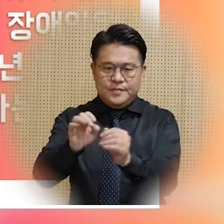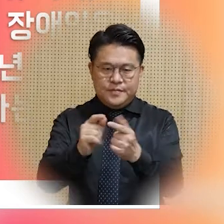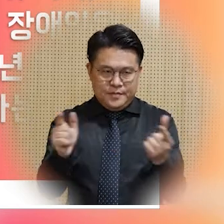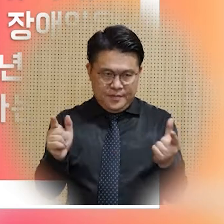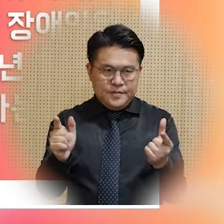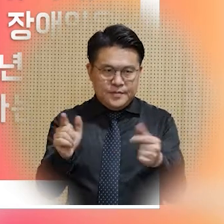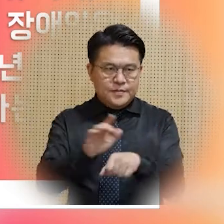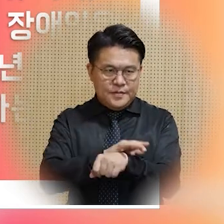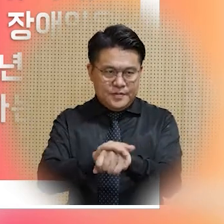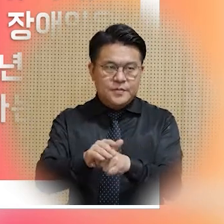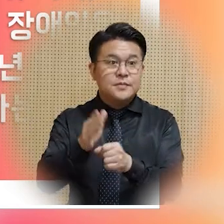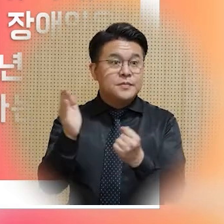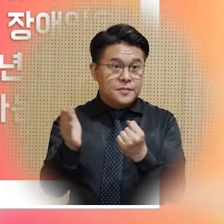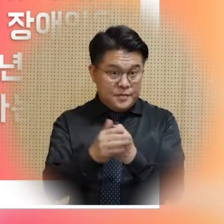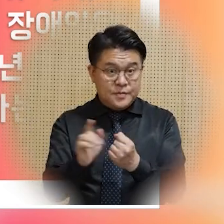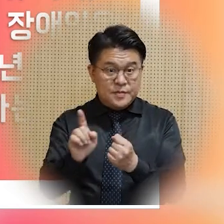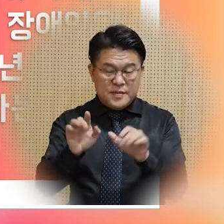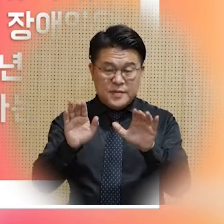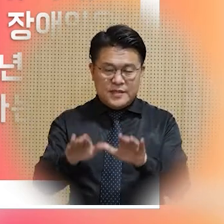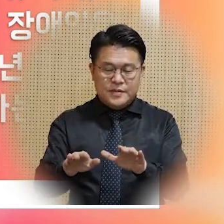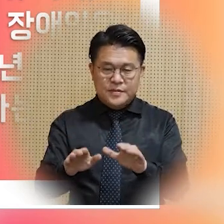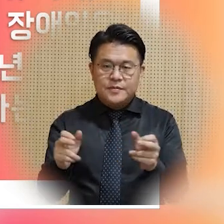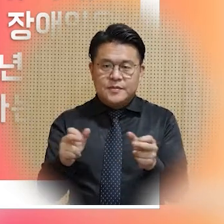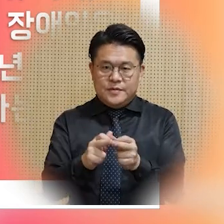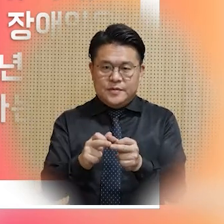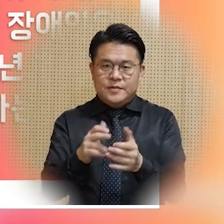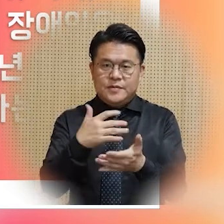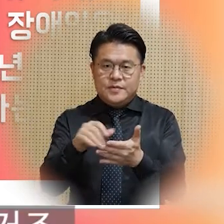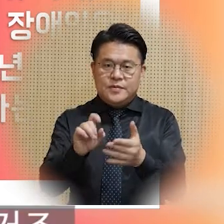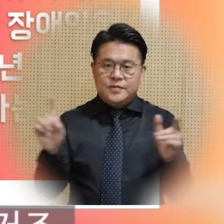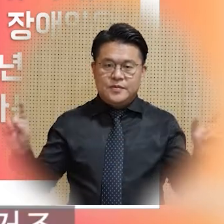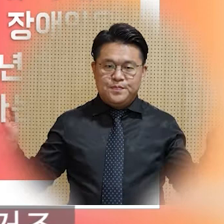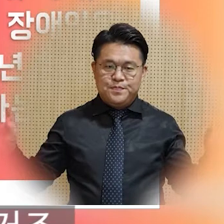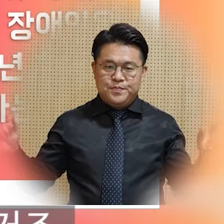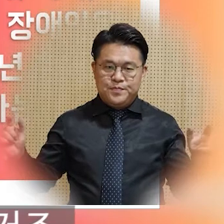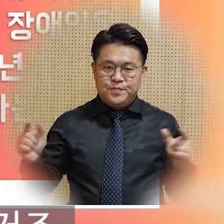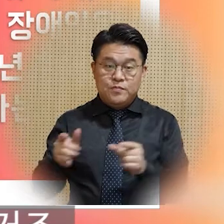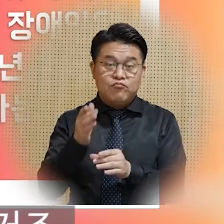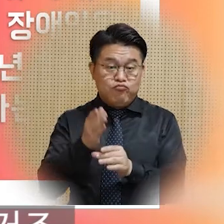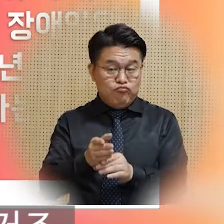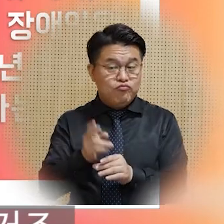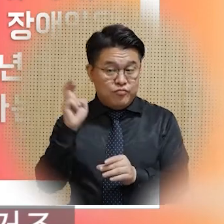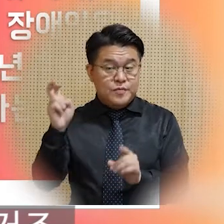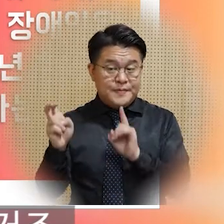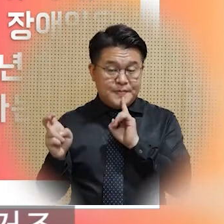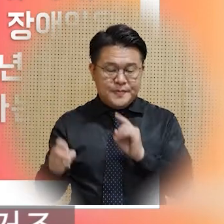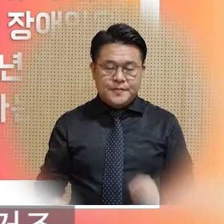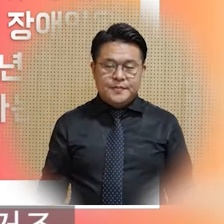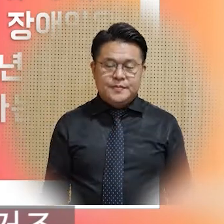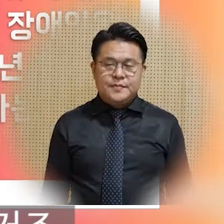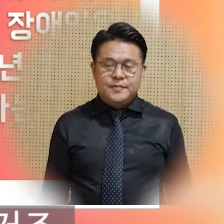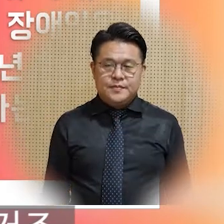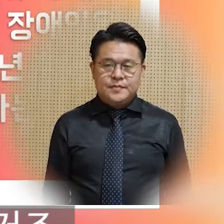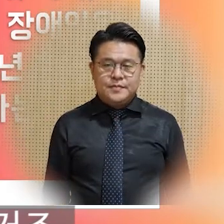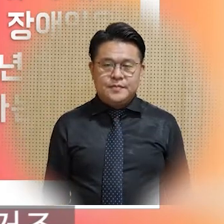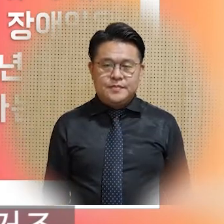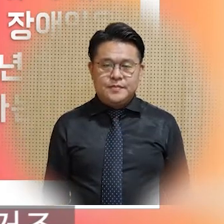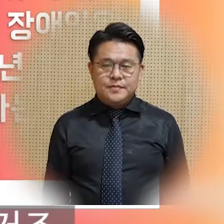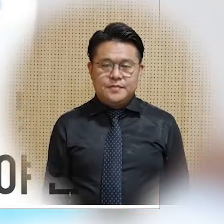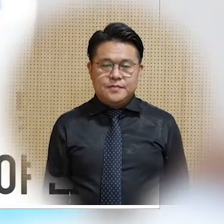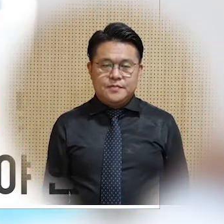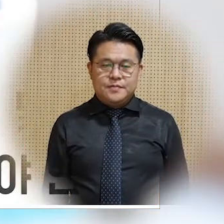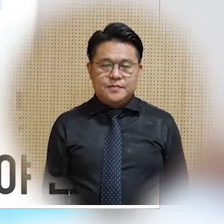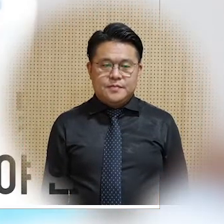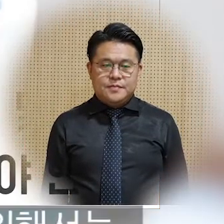아니면 질병에 대한 예방, 이런 부분들이 이제 강조가 되고 있기 때문에 그런 부분들이 어떻게 보면 영향을 미치고 있다라고 이제 보실 수 있는